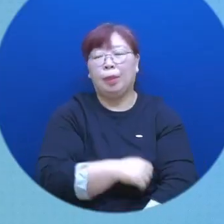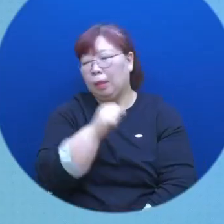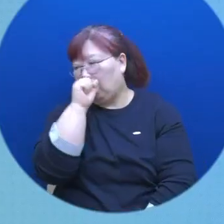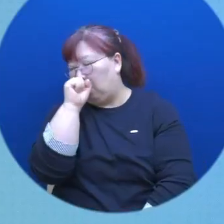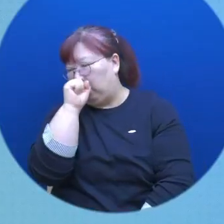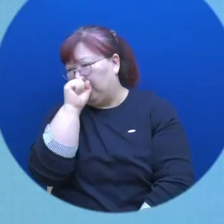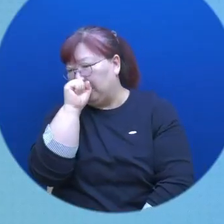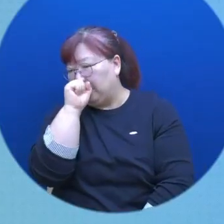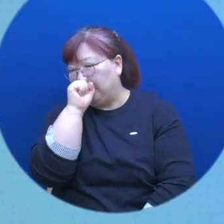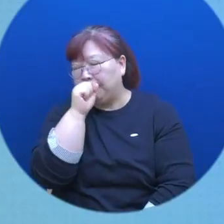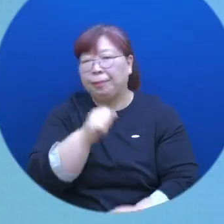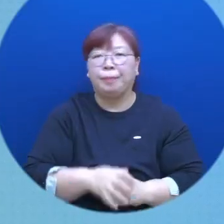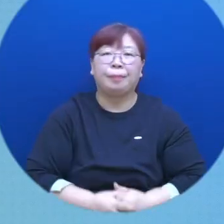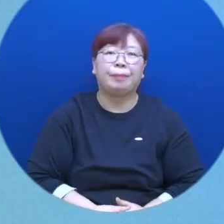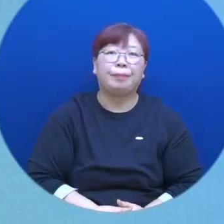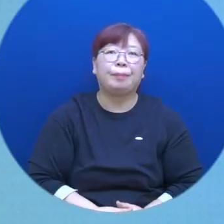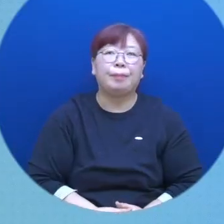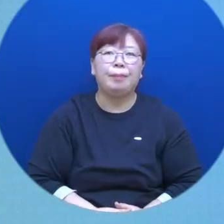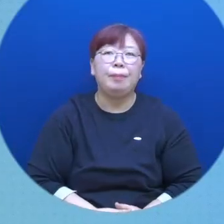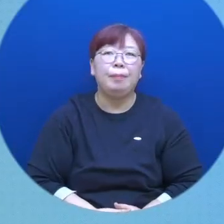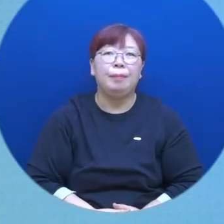말일까요? 그는